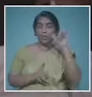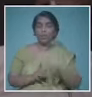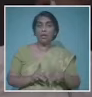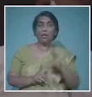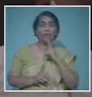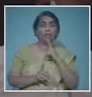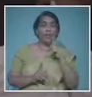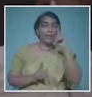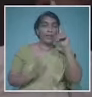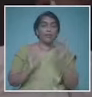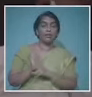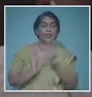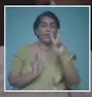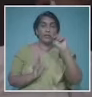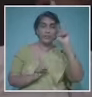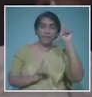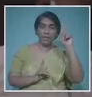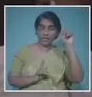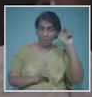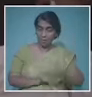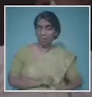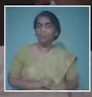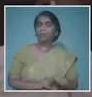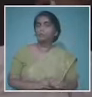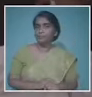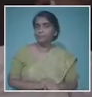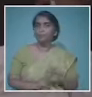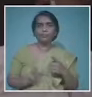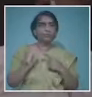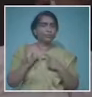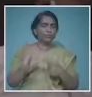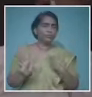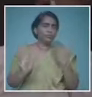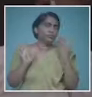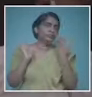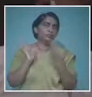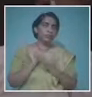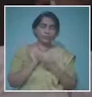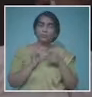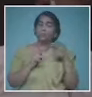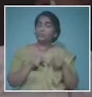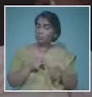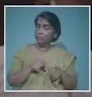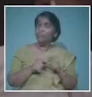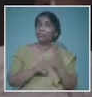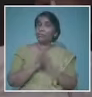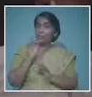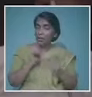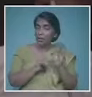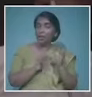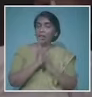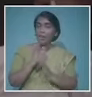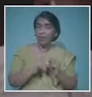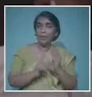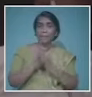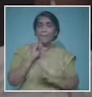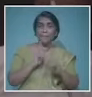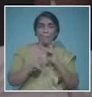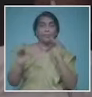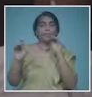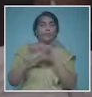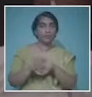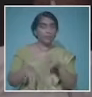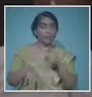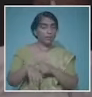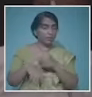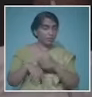eklaksi siek dai garu katana ya ketuma be pilotura beluama me adala amati waru me amati anse niojene karna